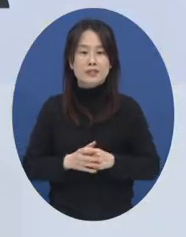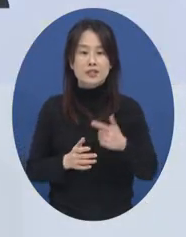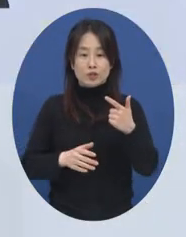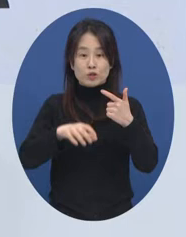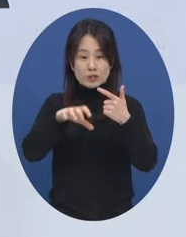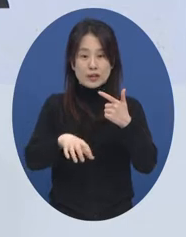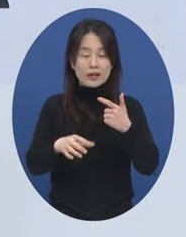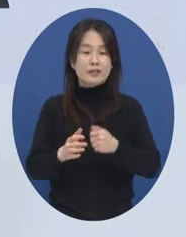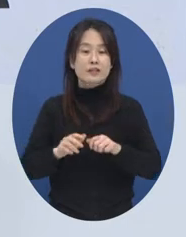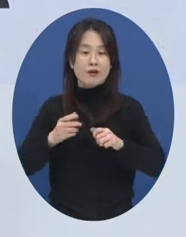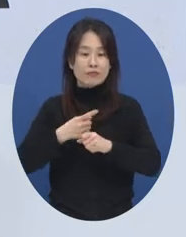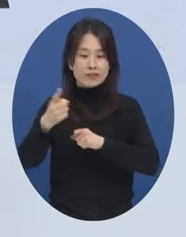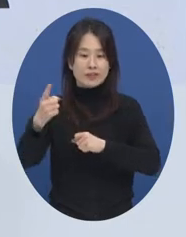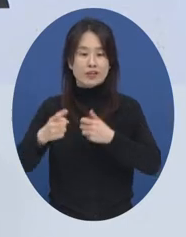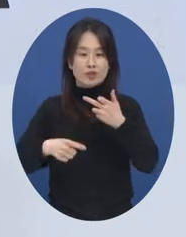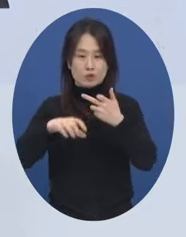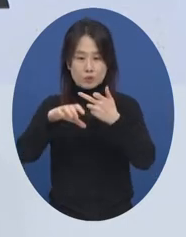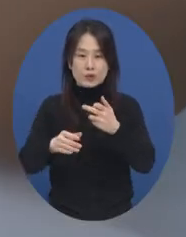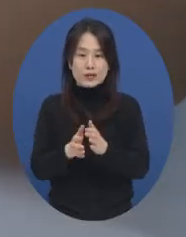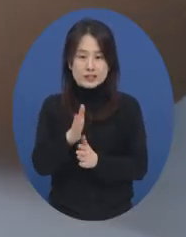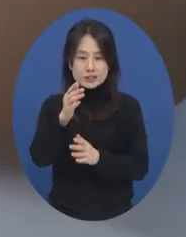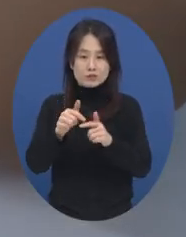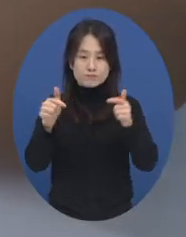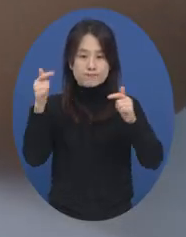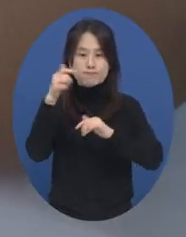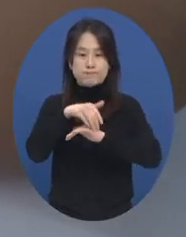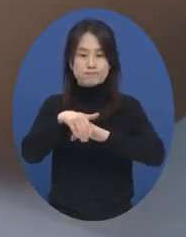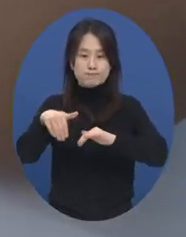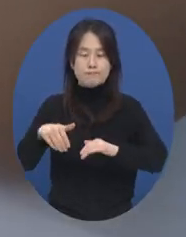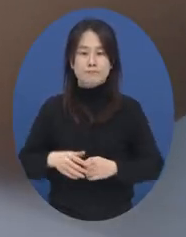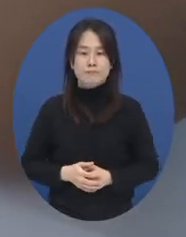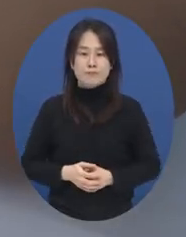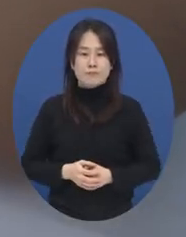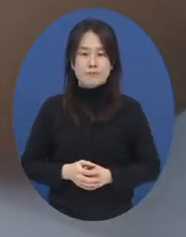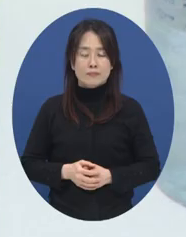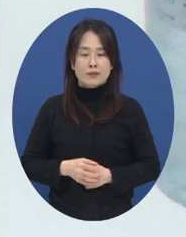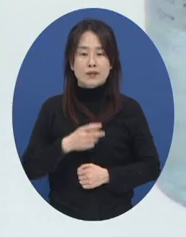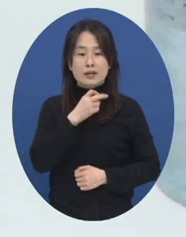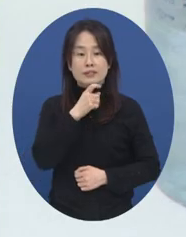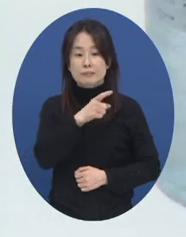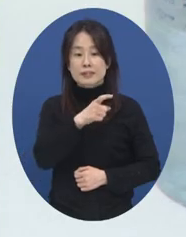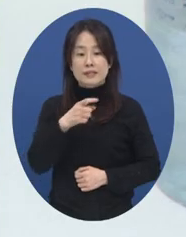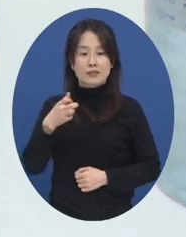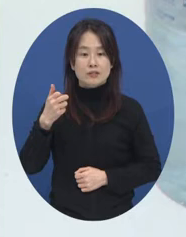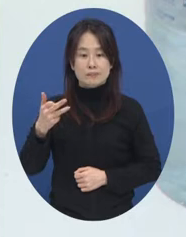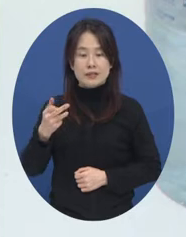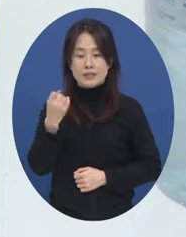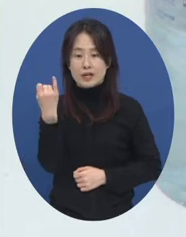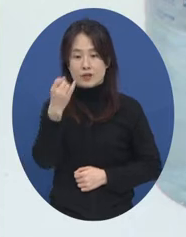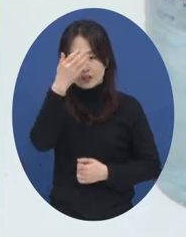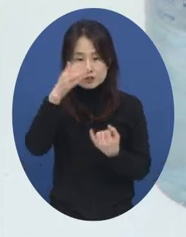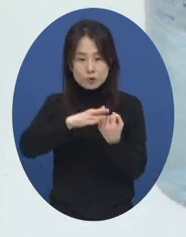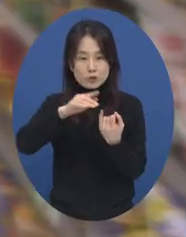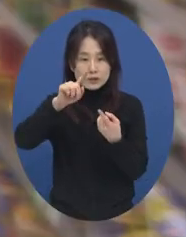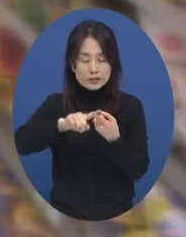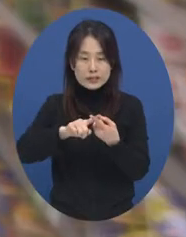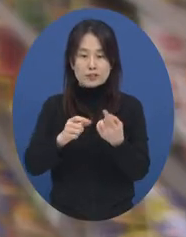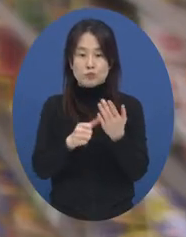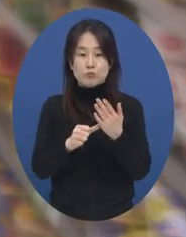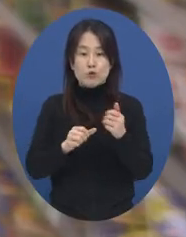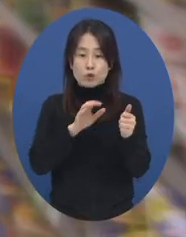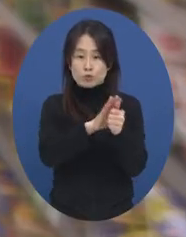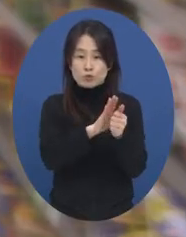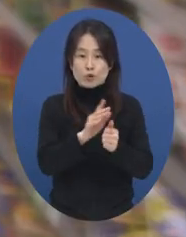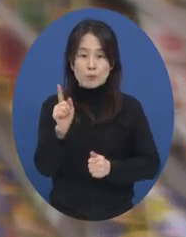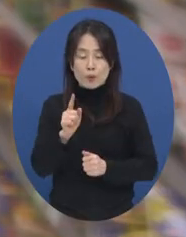현재 6개 시 군에서 내년엔 17회 시 군으로 확대 됩니다 만 11세 에서 18세 여성 청 손을 대상으로 한 기본 생리